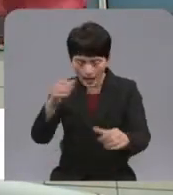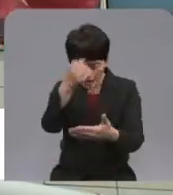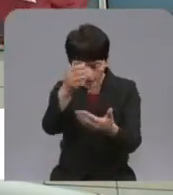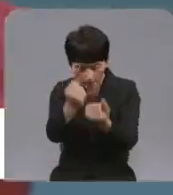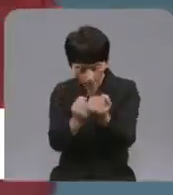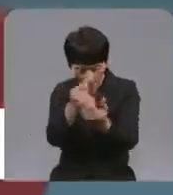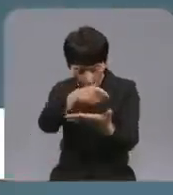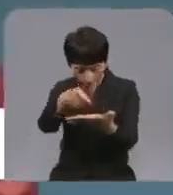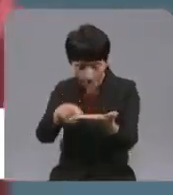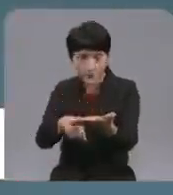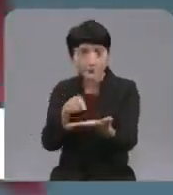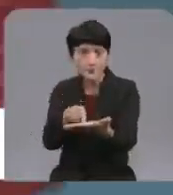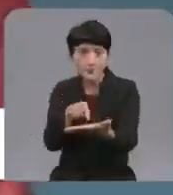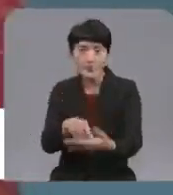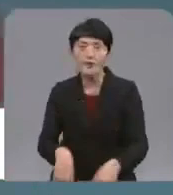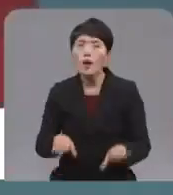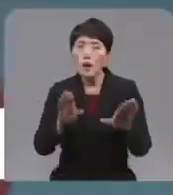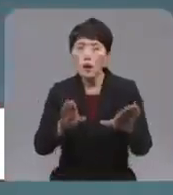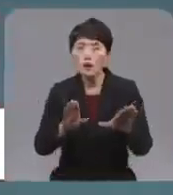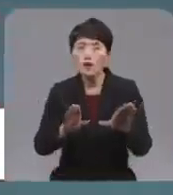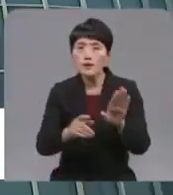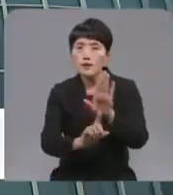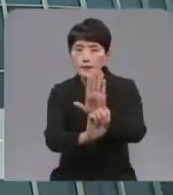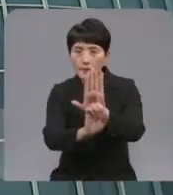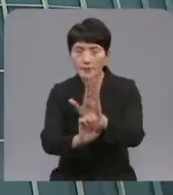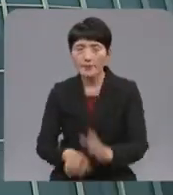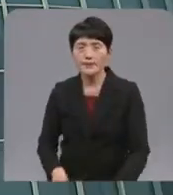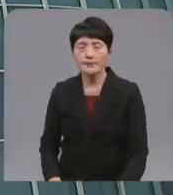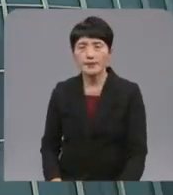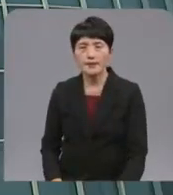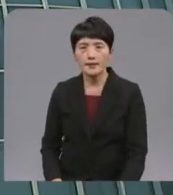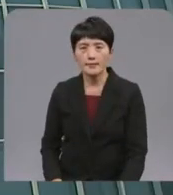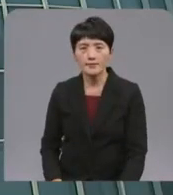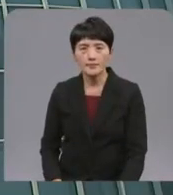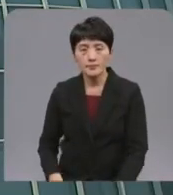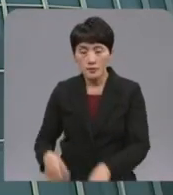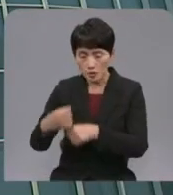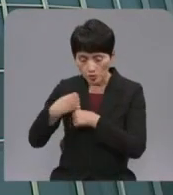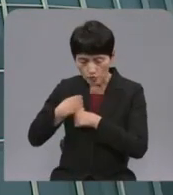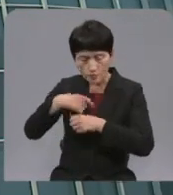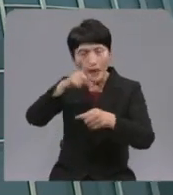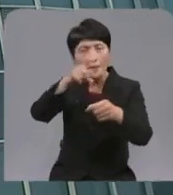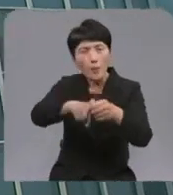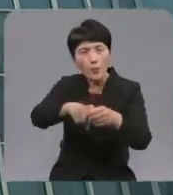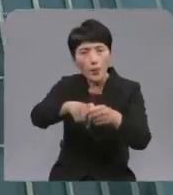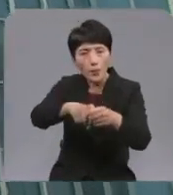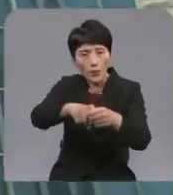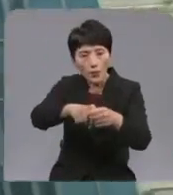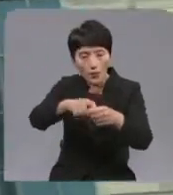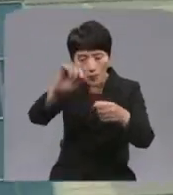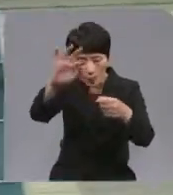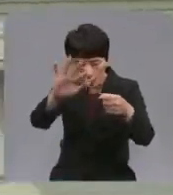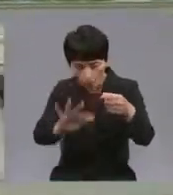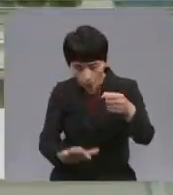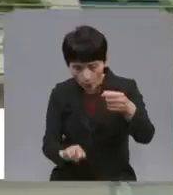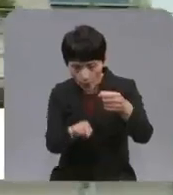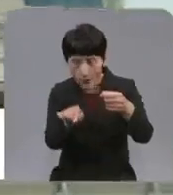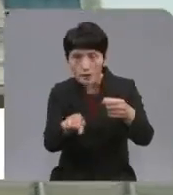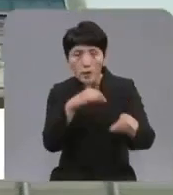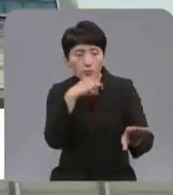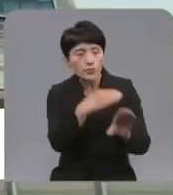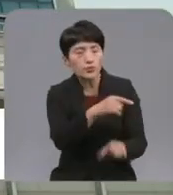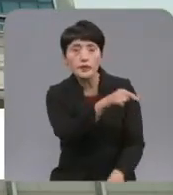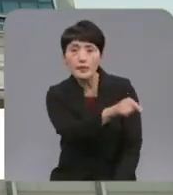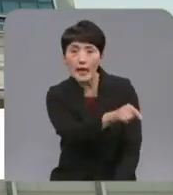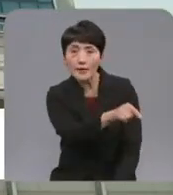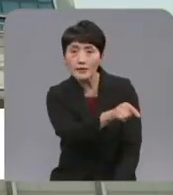2021 et 2022 ainsi que sur ses futurs orientations la nouveauté c'est que dans un de ces chapitres le régime de Kim Jong-un et son